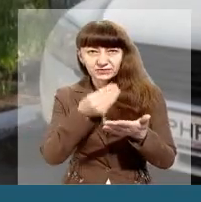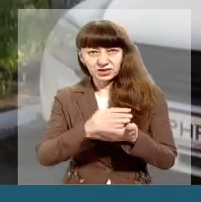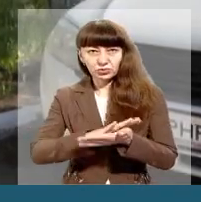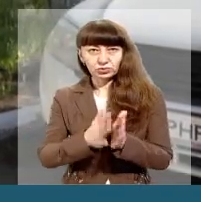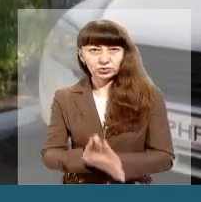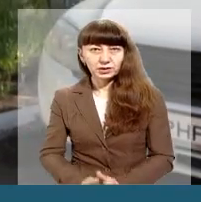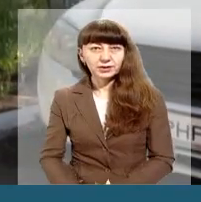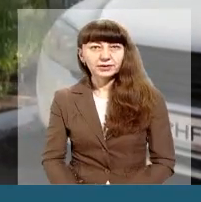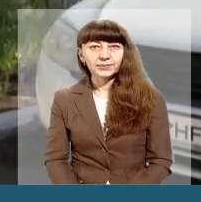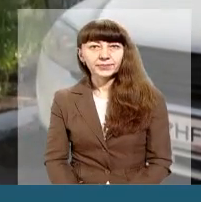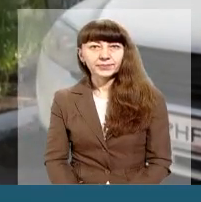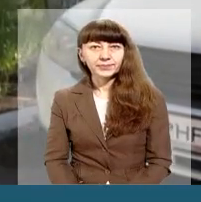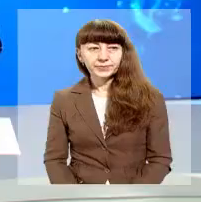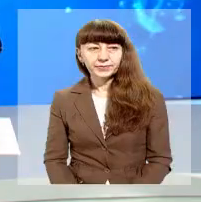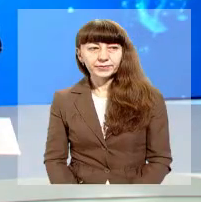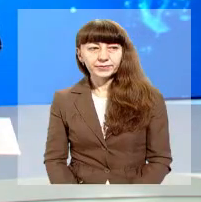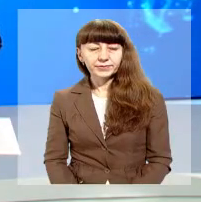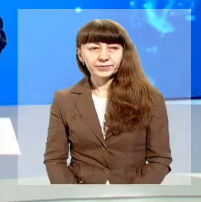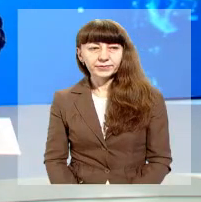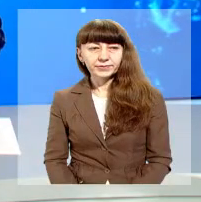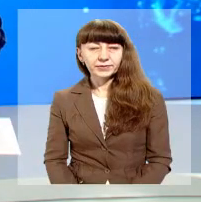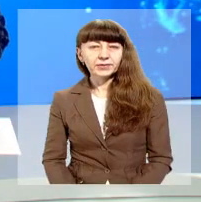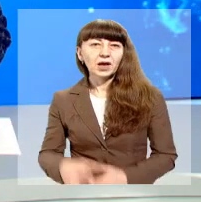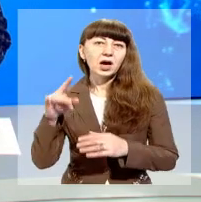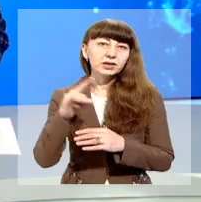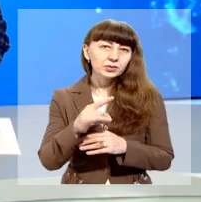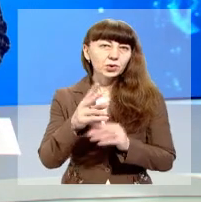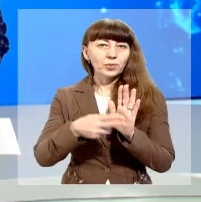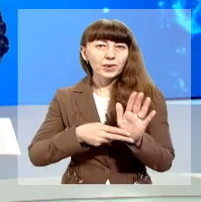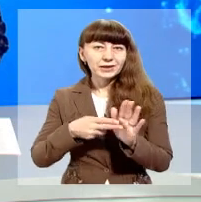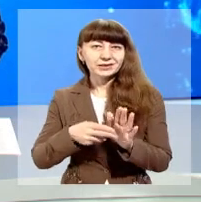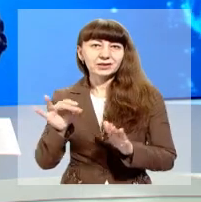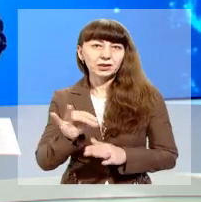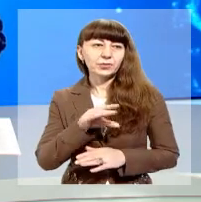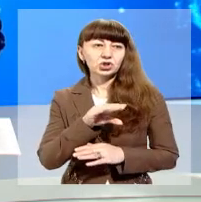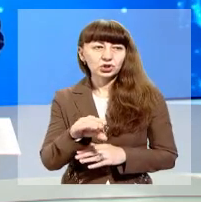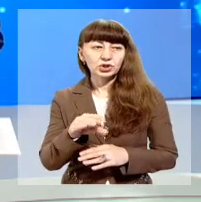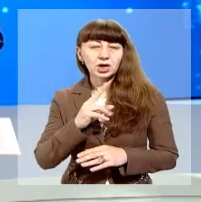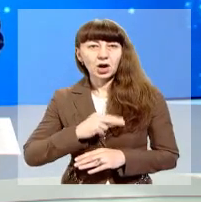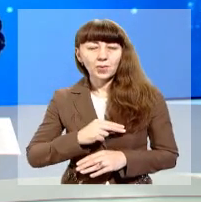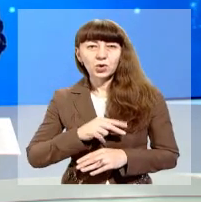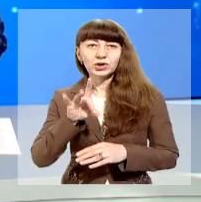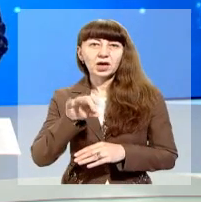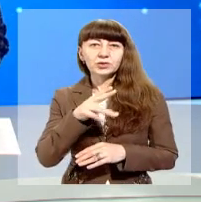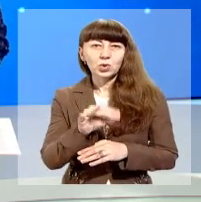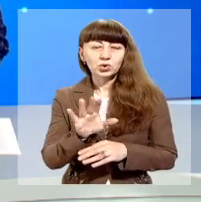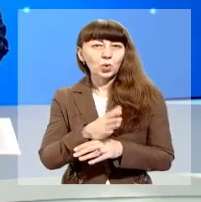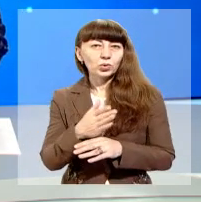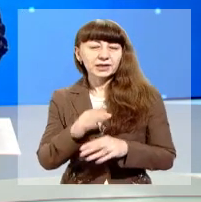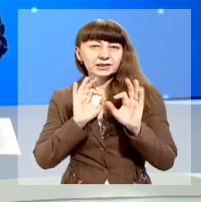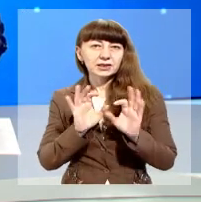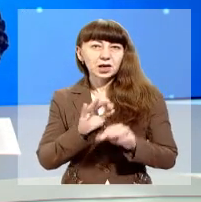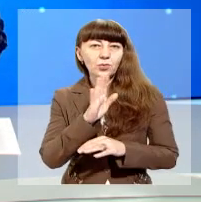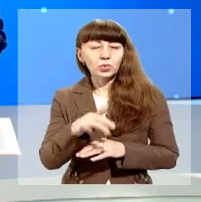Сытник, телеканал «Костанай». О самолетах, поездах и авто работники транспортной отрасли рассказали